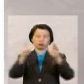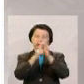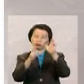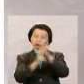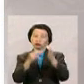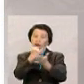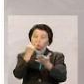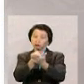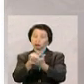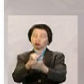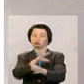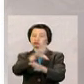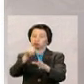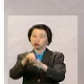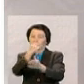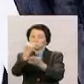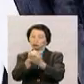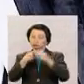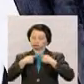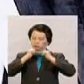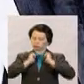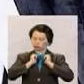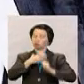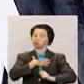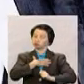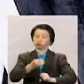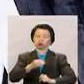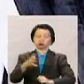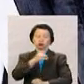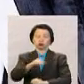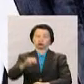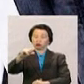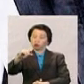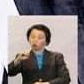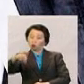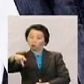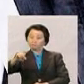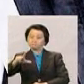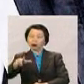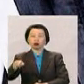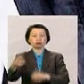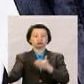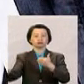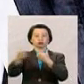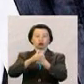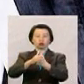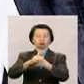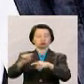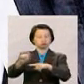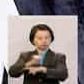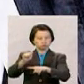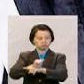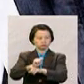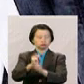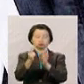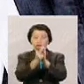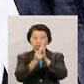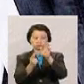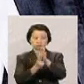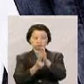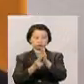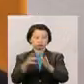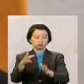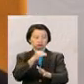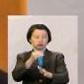jenayah termasuk jenayah kola putih. Manakala Datuk Seri Gopal telah kembali mengamalkan bidang kepeguaman